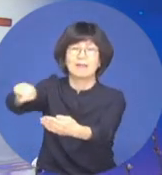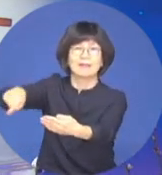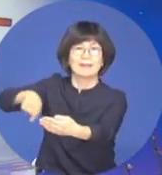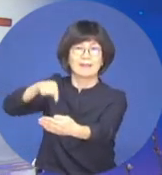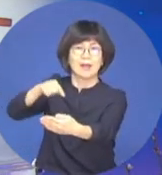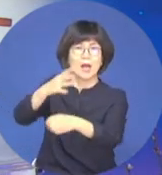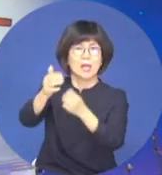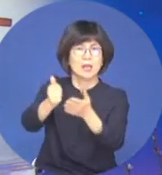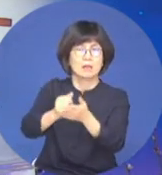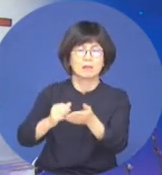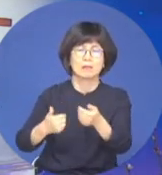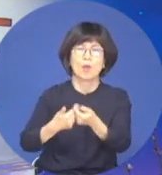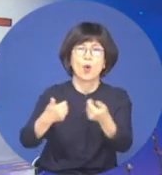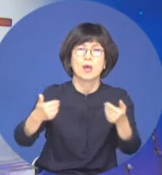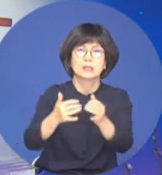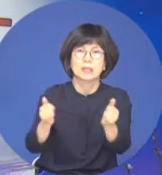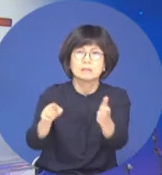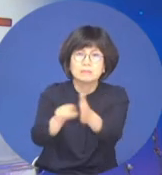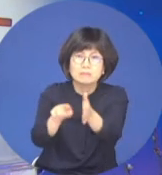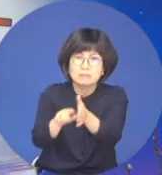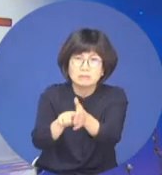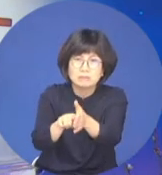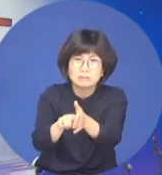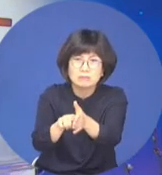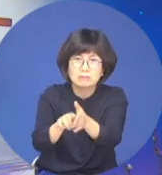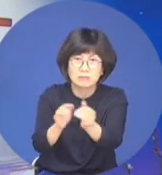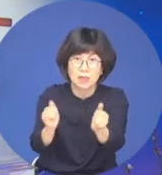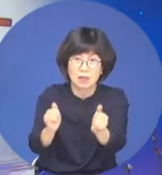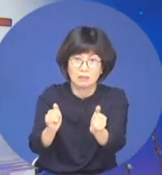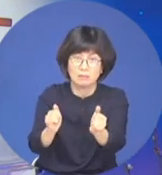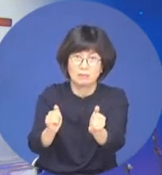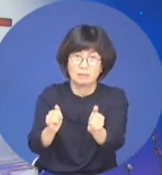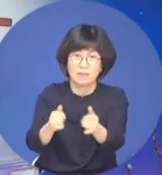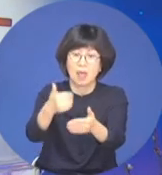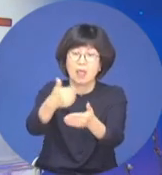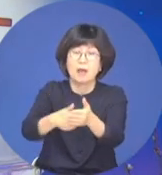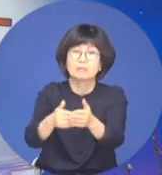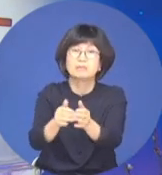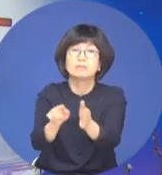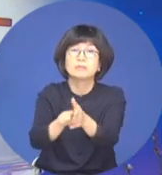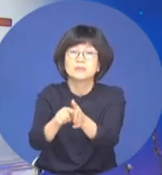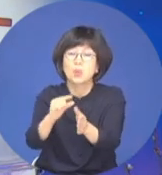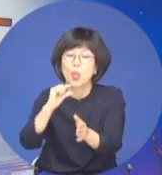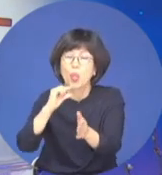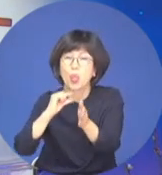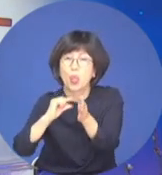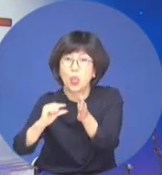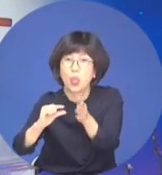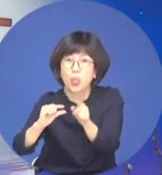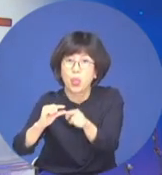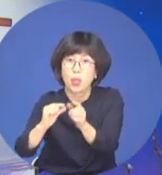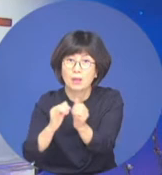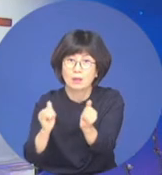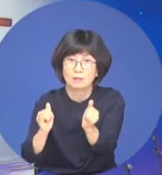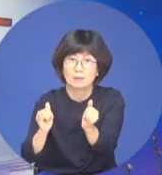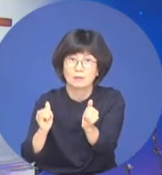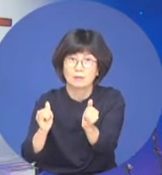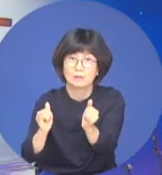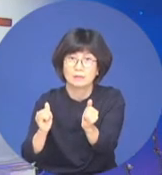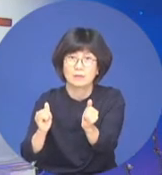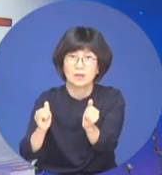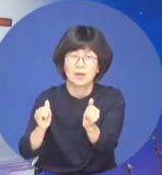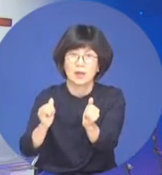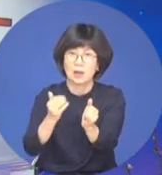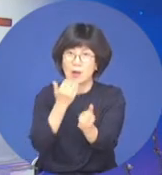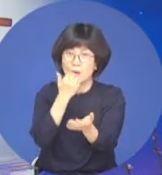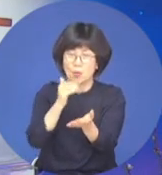사람들이 믿음으로 살고자 하는 남은 자, 시대의 남은 자, 믿음으로 살고자 하는 소수의 믿음의 사람들을 어떻게 해요? 둘로 진쳐서